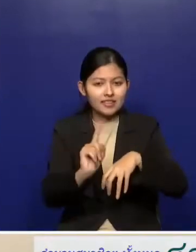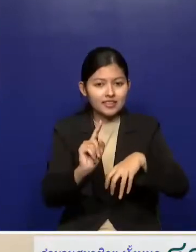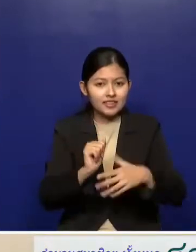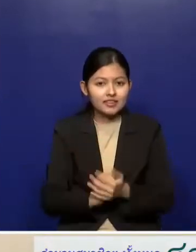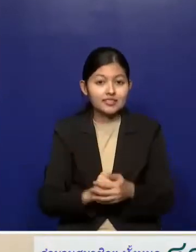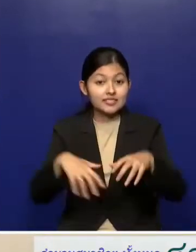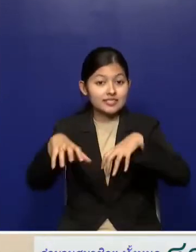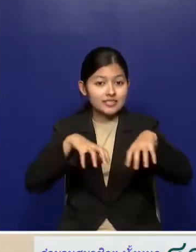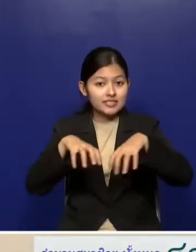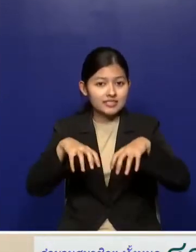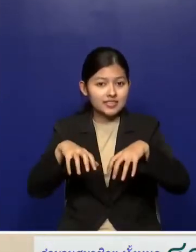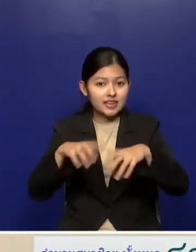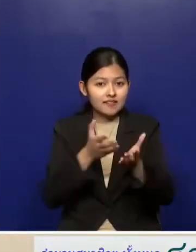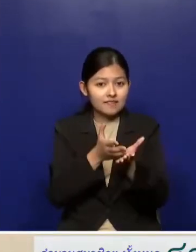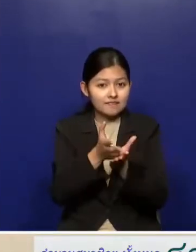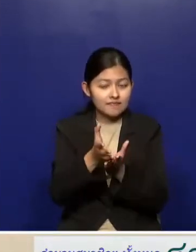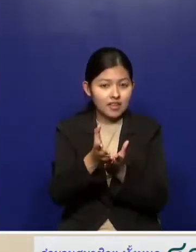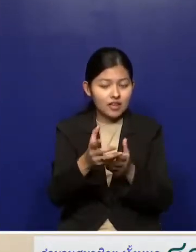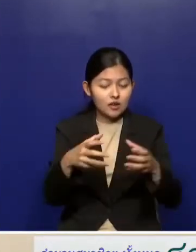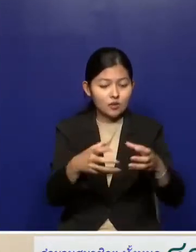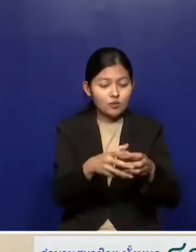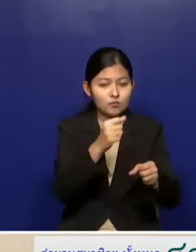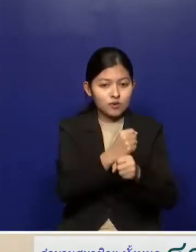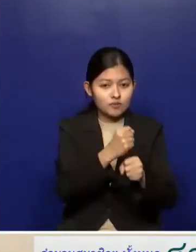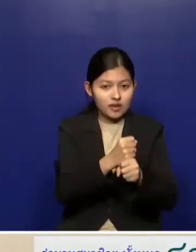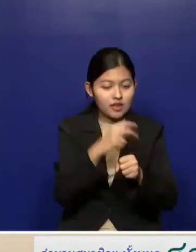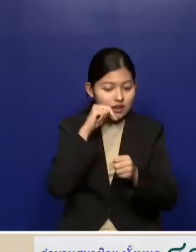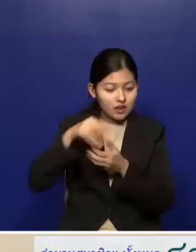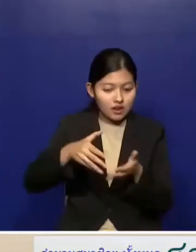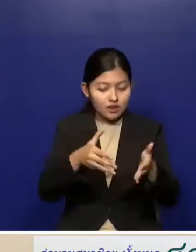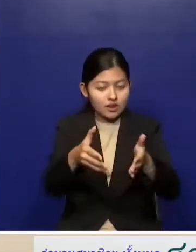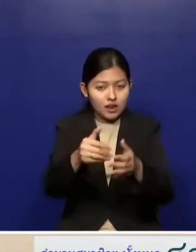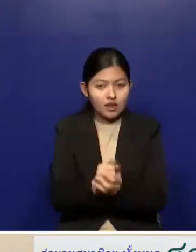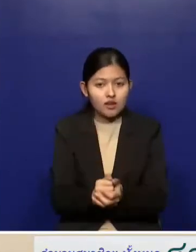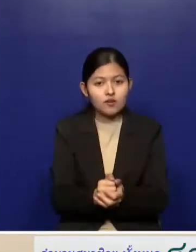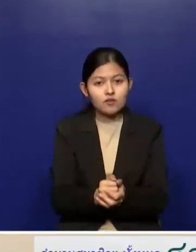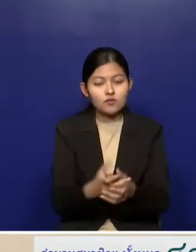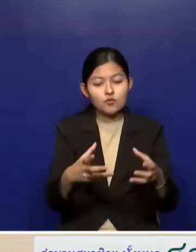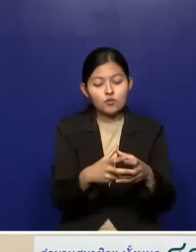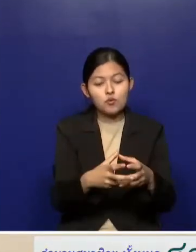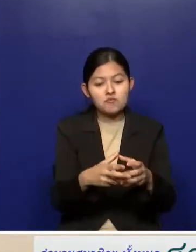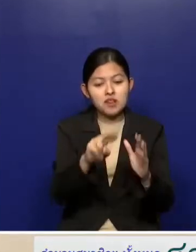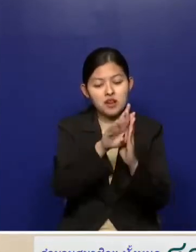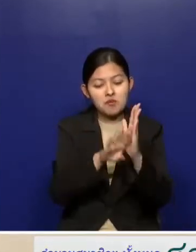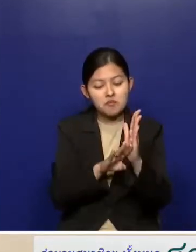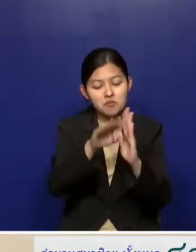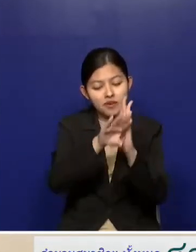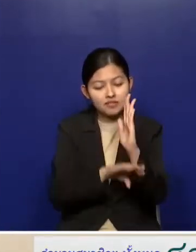กจัดการด้านองคตรใการบรฐานจัการน้ำหน่วยงานไม่เประบบ หนวยงานไม่เป็เอกภาพ